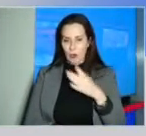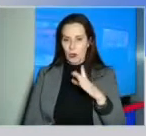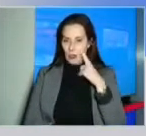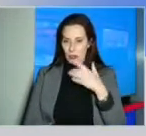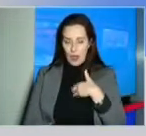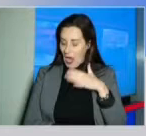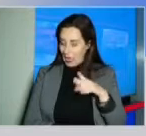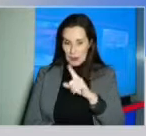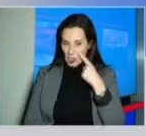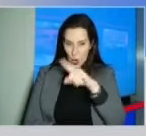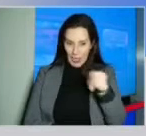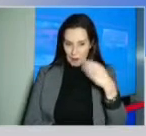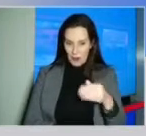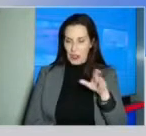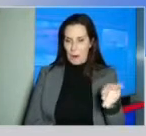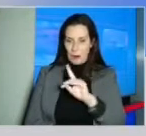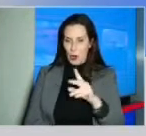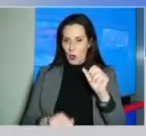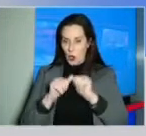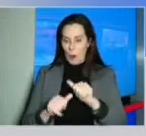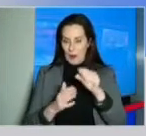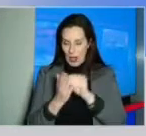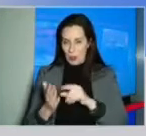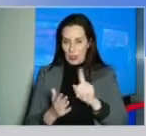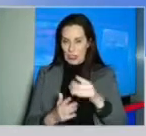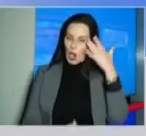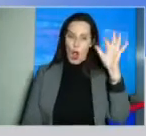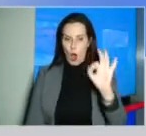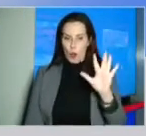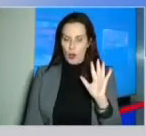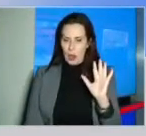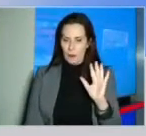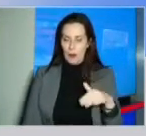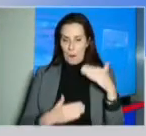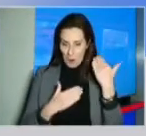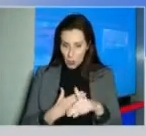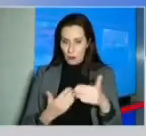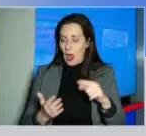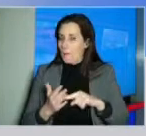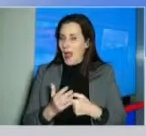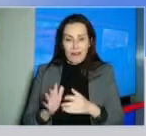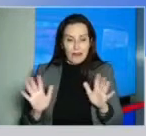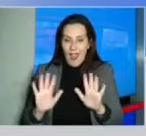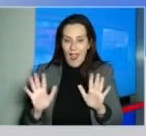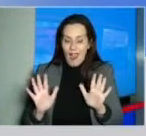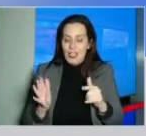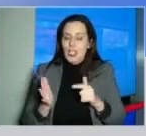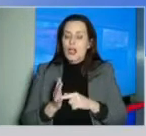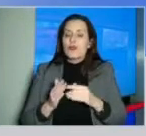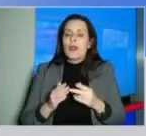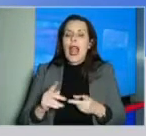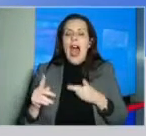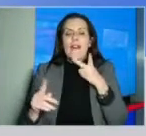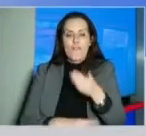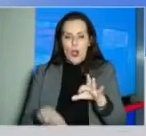תקשיבו, גם אם זה לא נראה לכם טוב וגם אם לא הייתם תומכים ברשימה כי זה לא החלום שלכם, בסופו של דבר המטרה היא לקחת את הספינה ולעבור